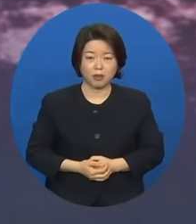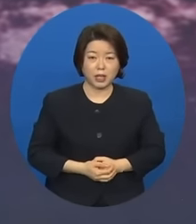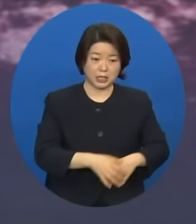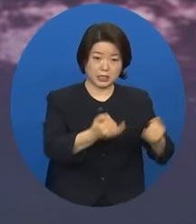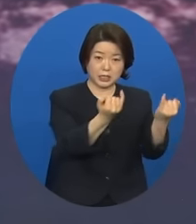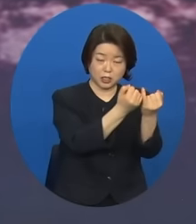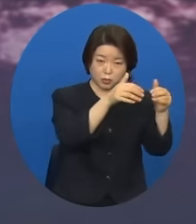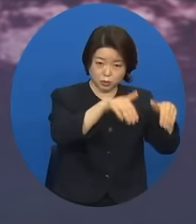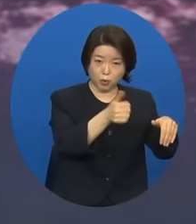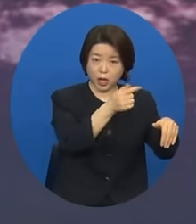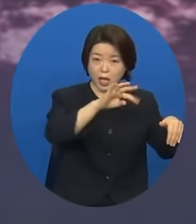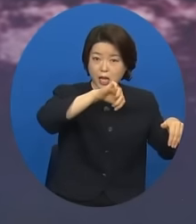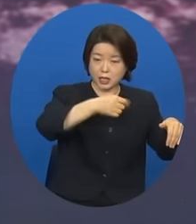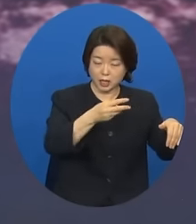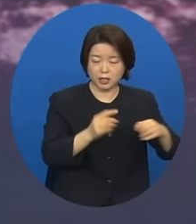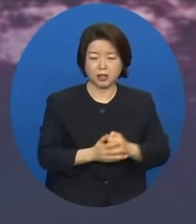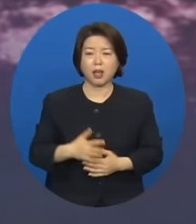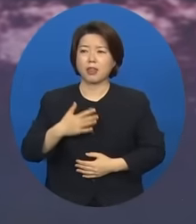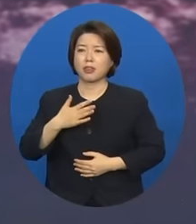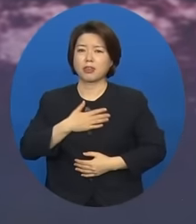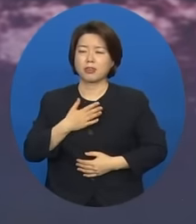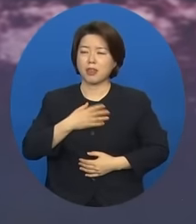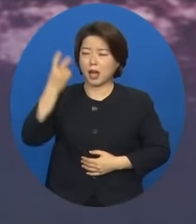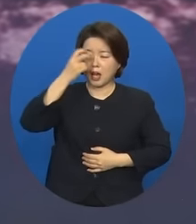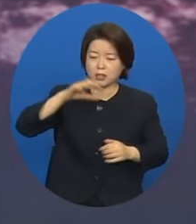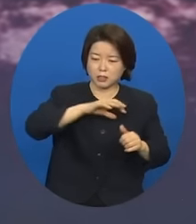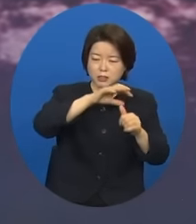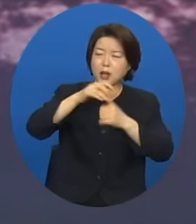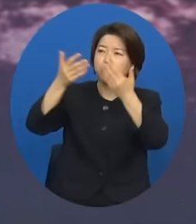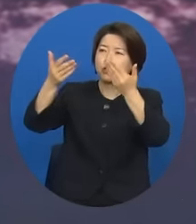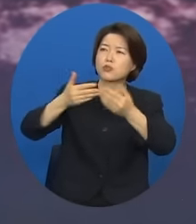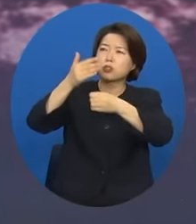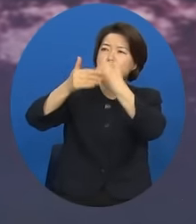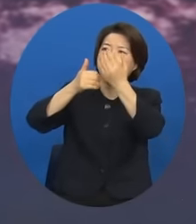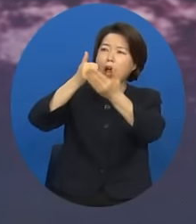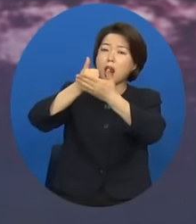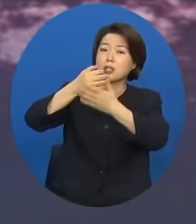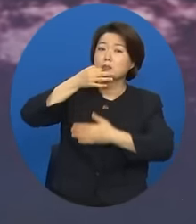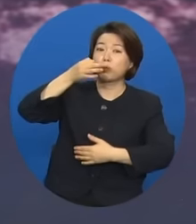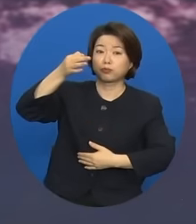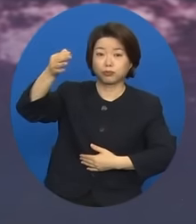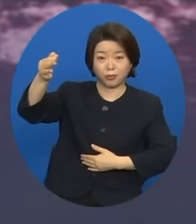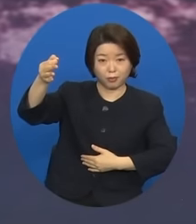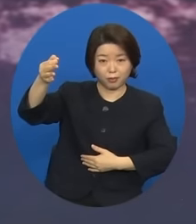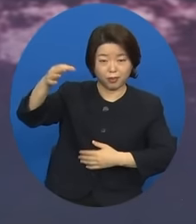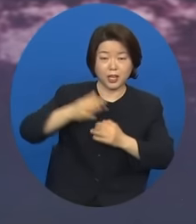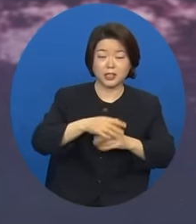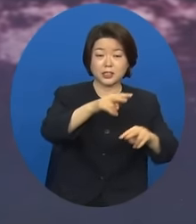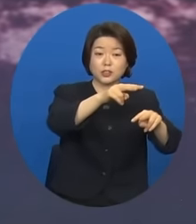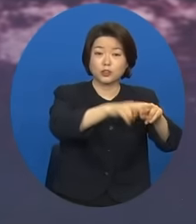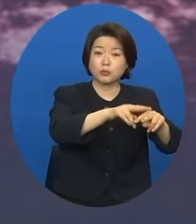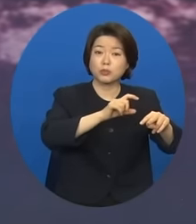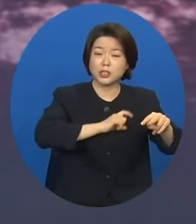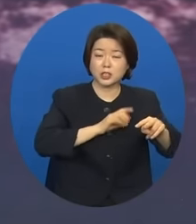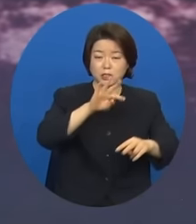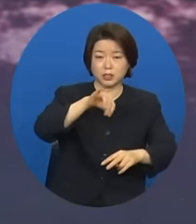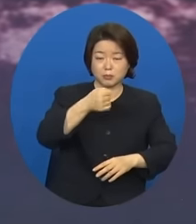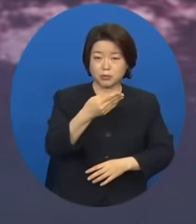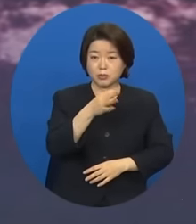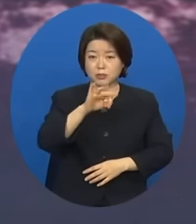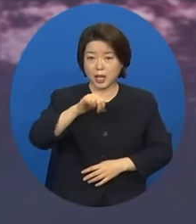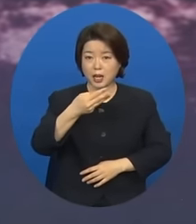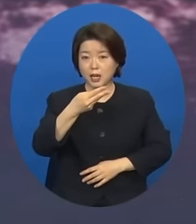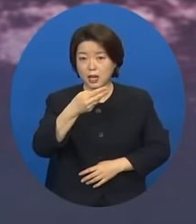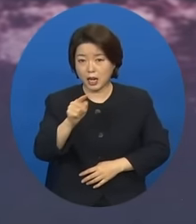하나님의 이름을 뭐라고 부르면 나를 살피시는 하나님 이렇게 불러요 그래서 그 의문의 이름을 브엘라해로이